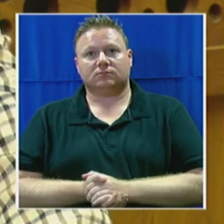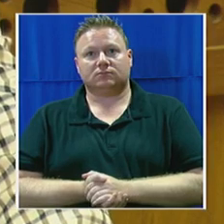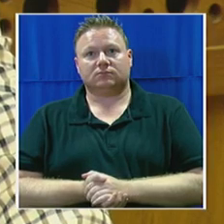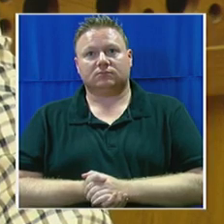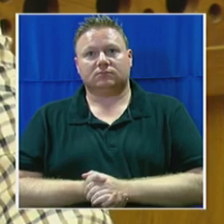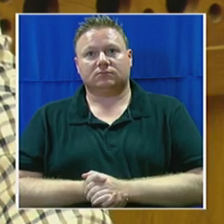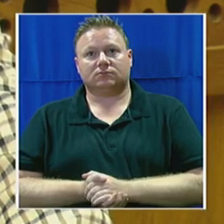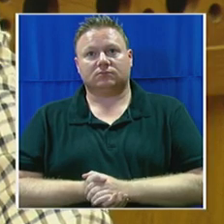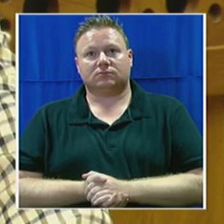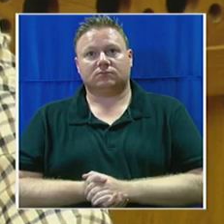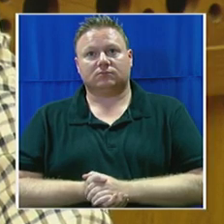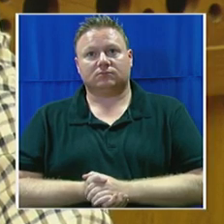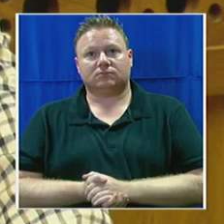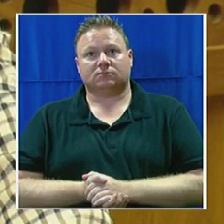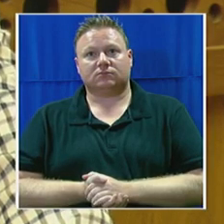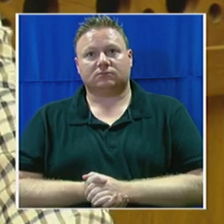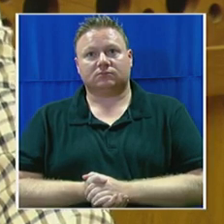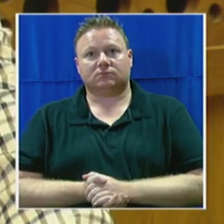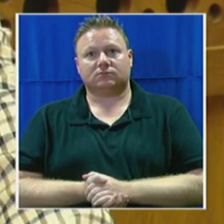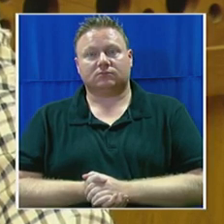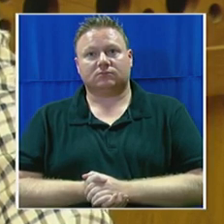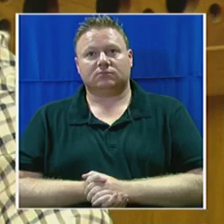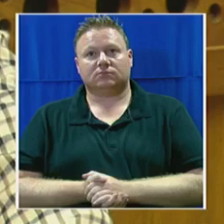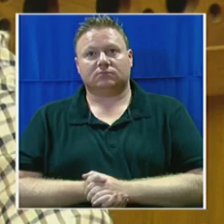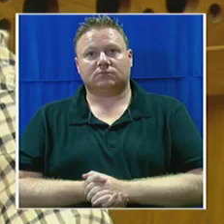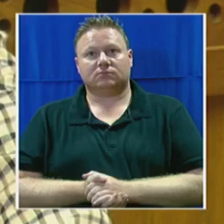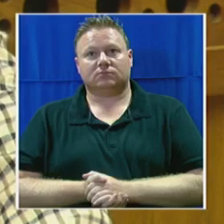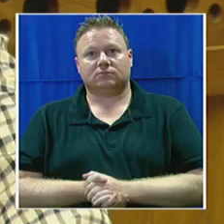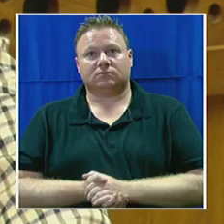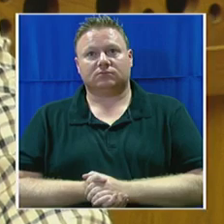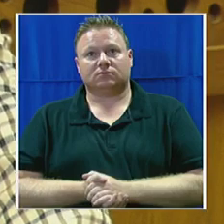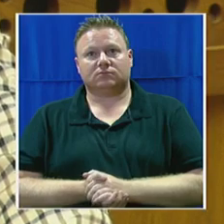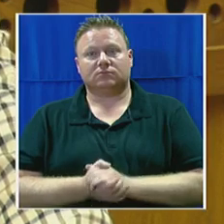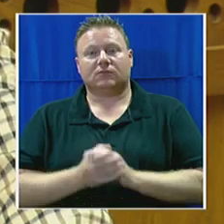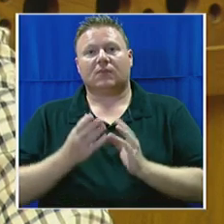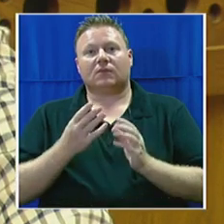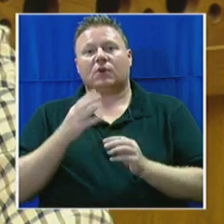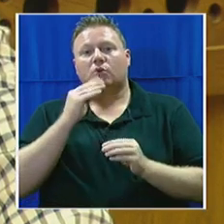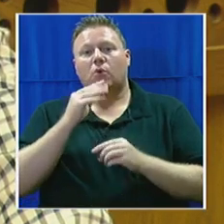Uma sikhuluma ngokuqiniswa kohulumeni bezindawo